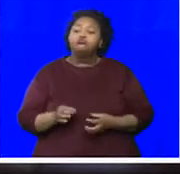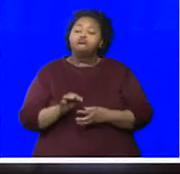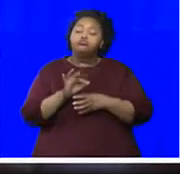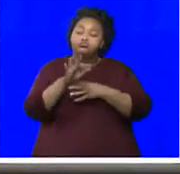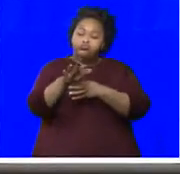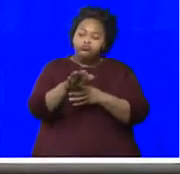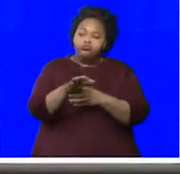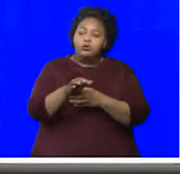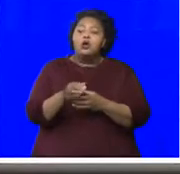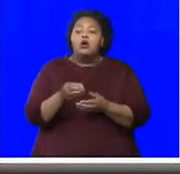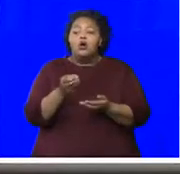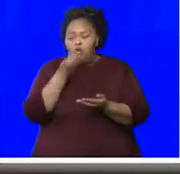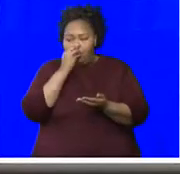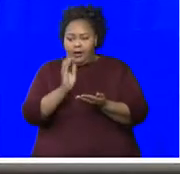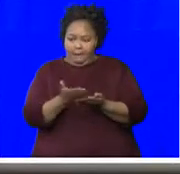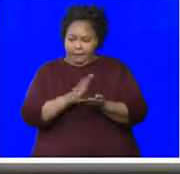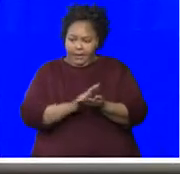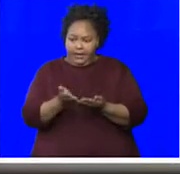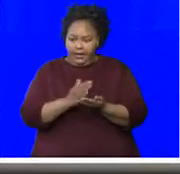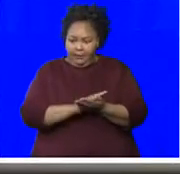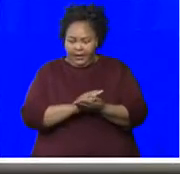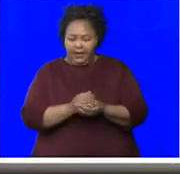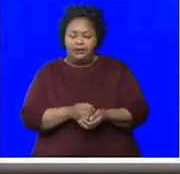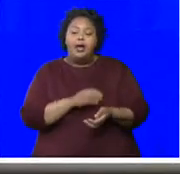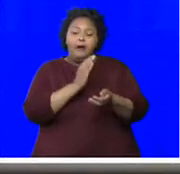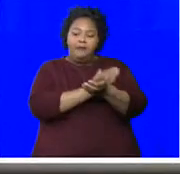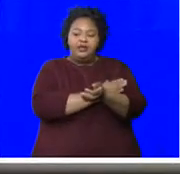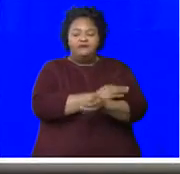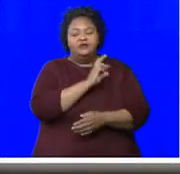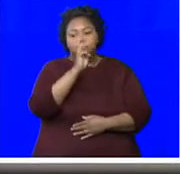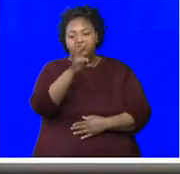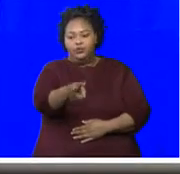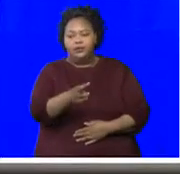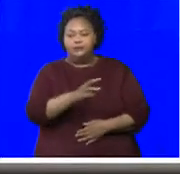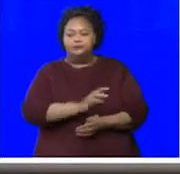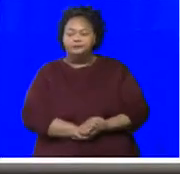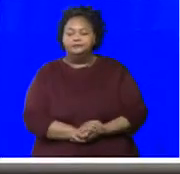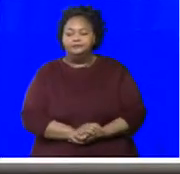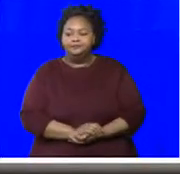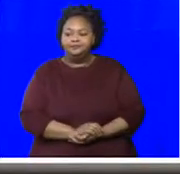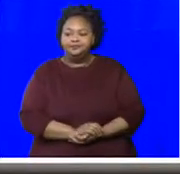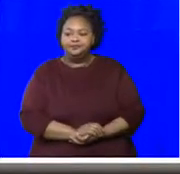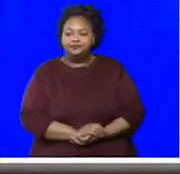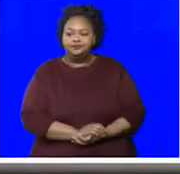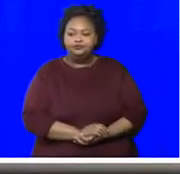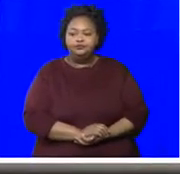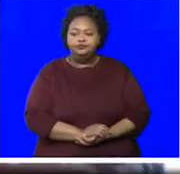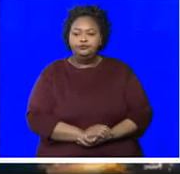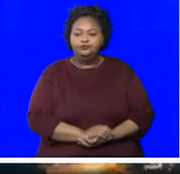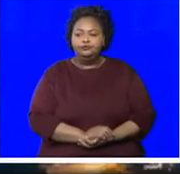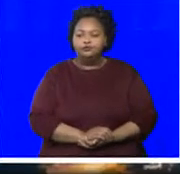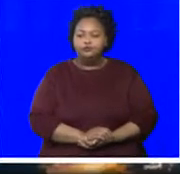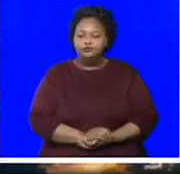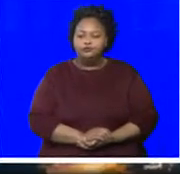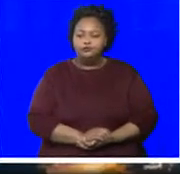te Eswatini TV kubika Sifiso Nxumalo nina Kiani Msibi e Research Center eMalkins.